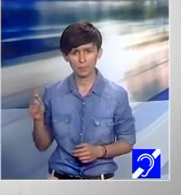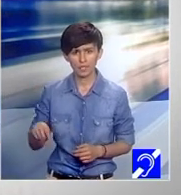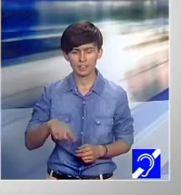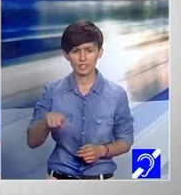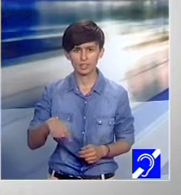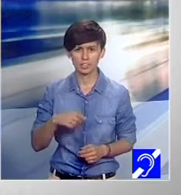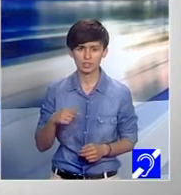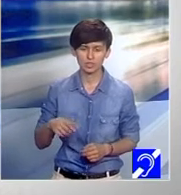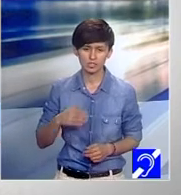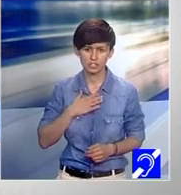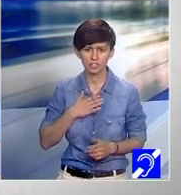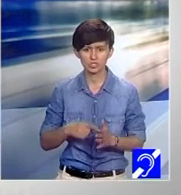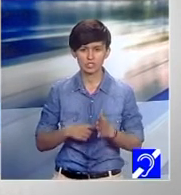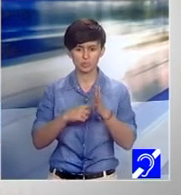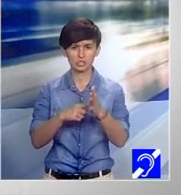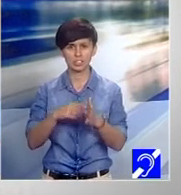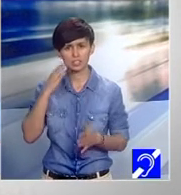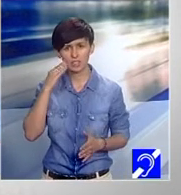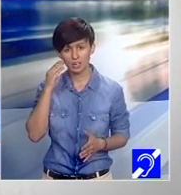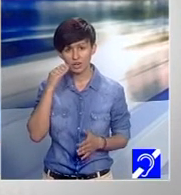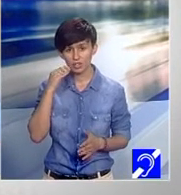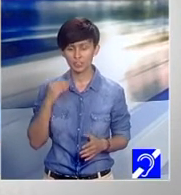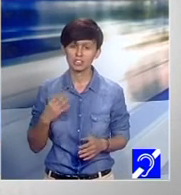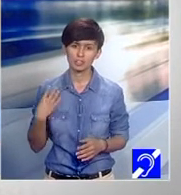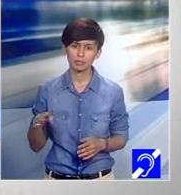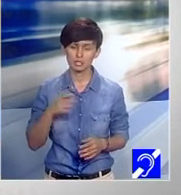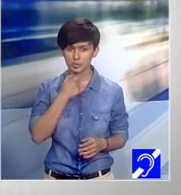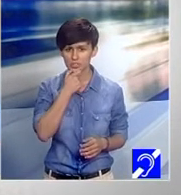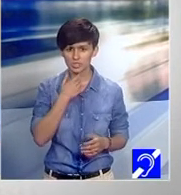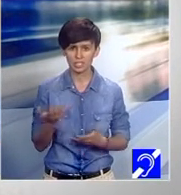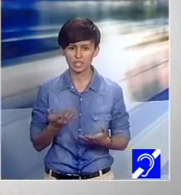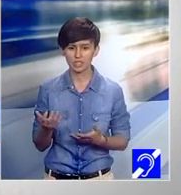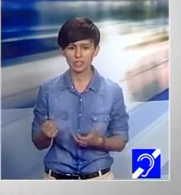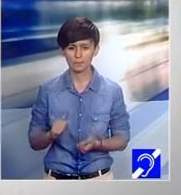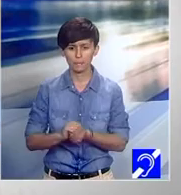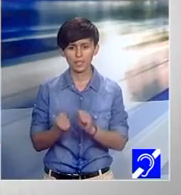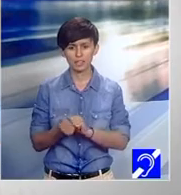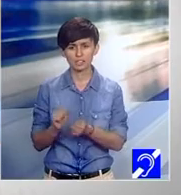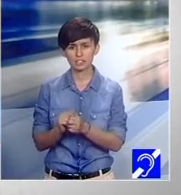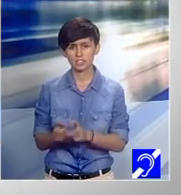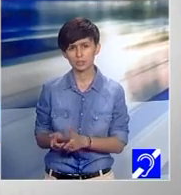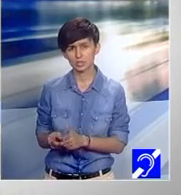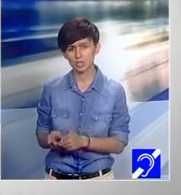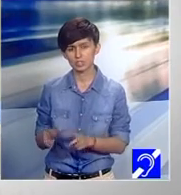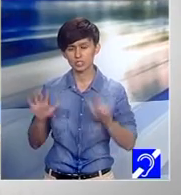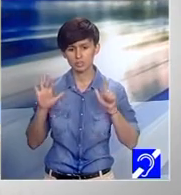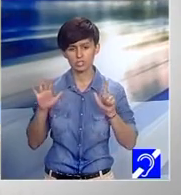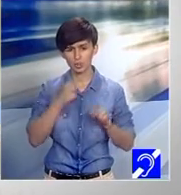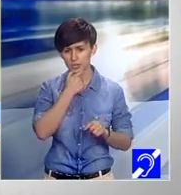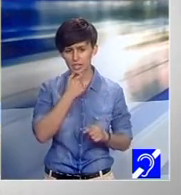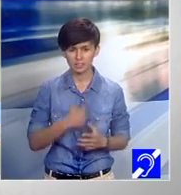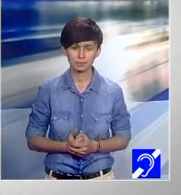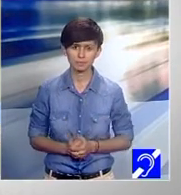Alexia, o fetiță de 14 ani care se luptă cu această maladie de 7 ani.